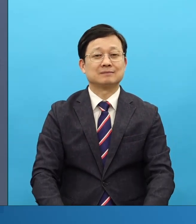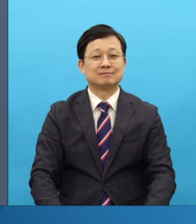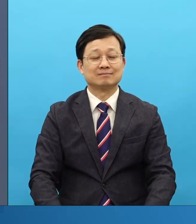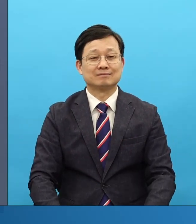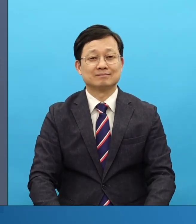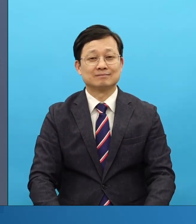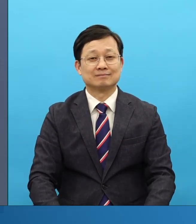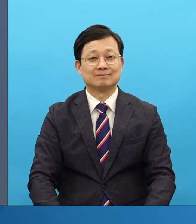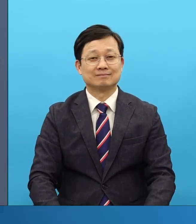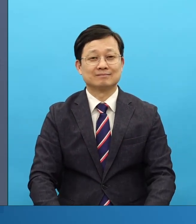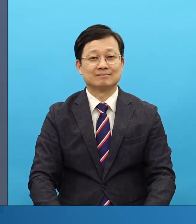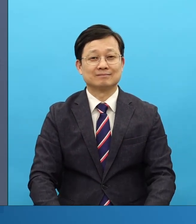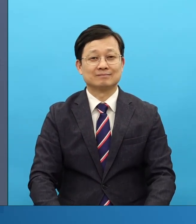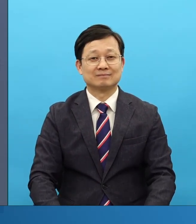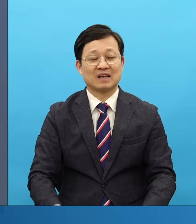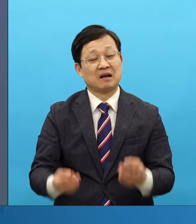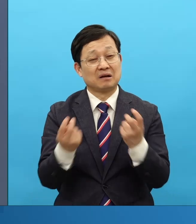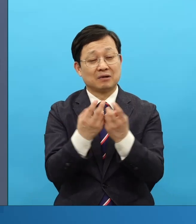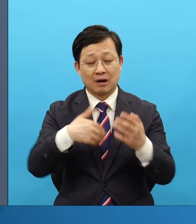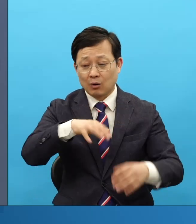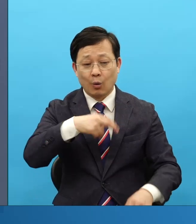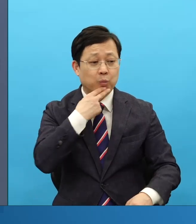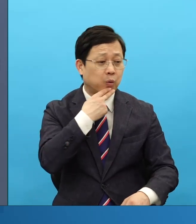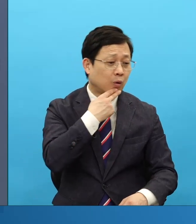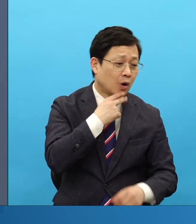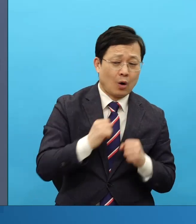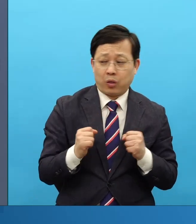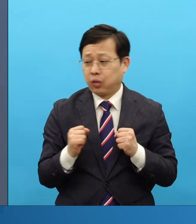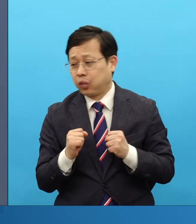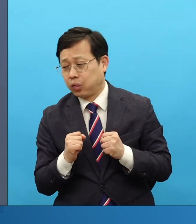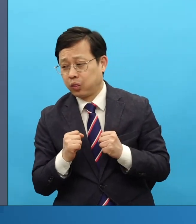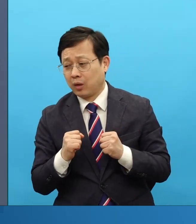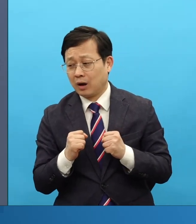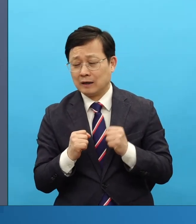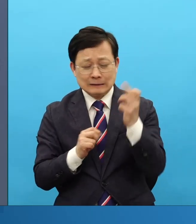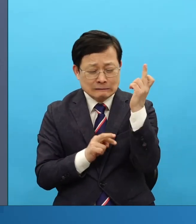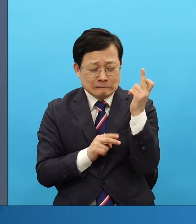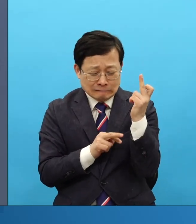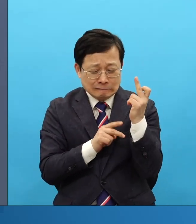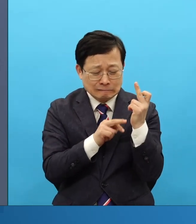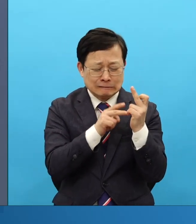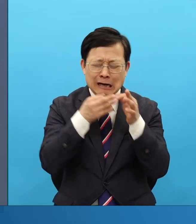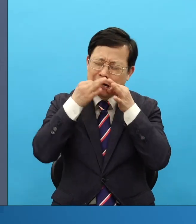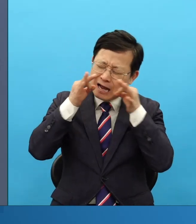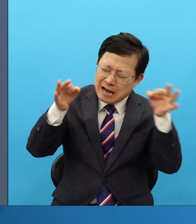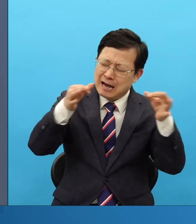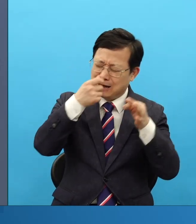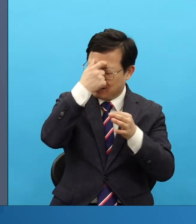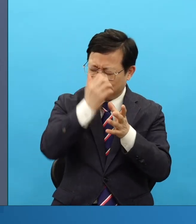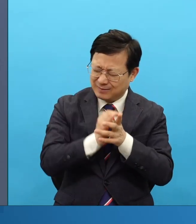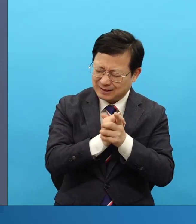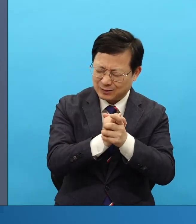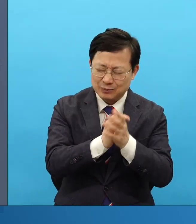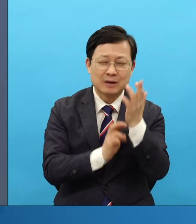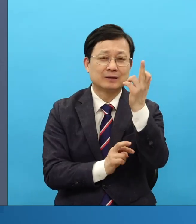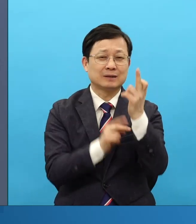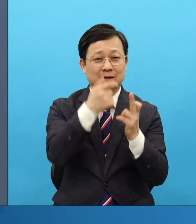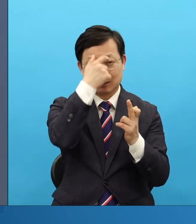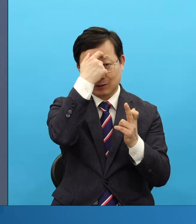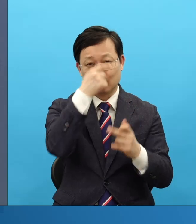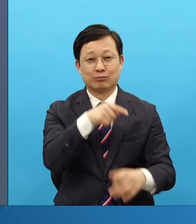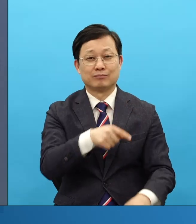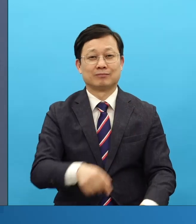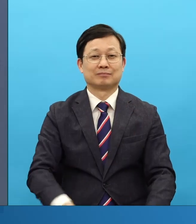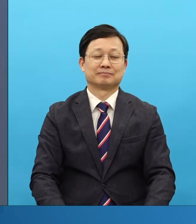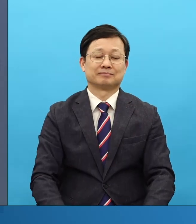said, okay, just use it then. 그래가 우리가 갈 데가 없어 너무 추운데 겨울에 산에 올라가서 가면 되잖아요. And later on, even though it was so cold in the winter nights,